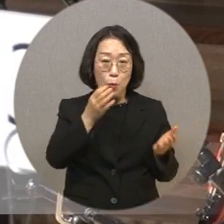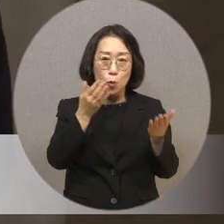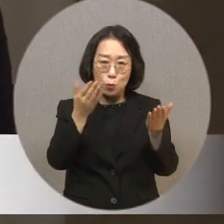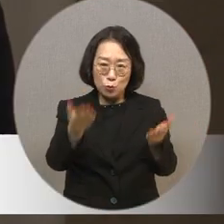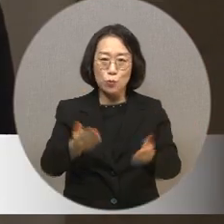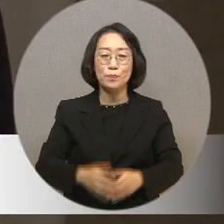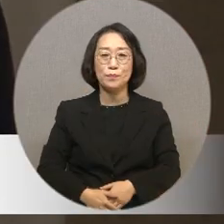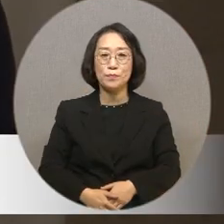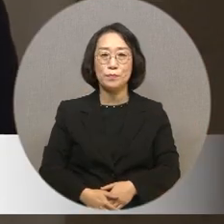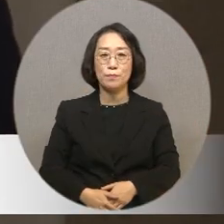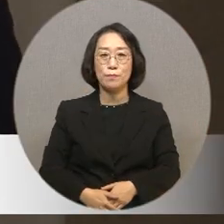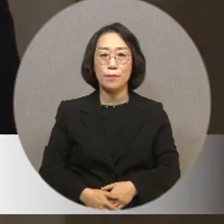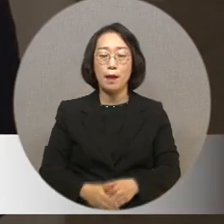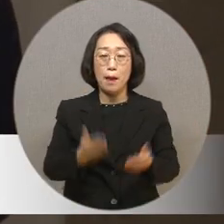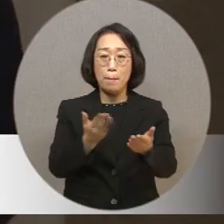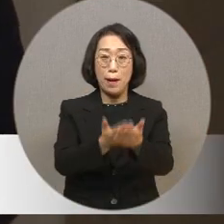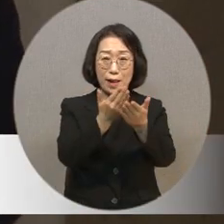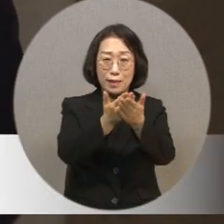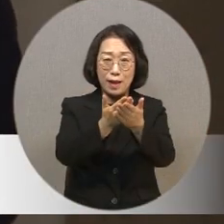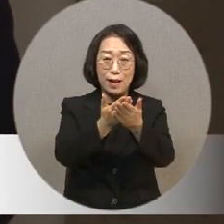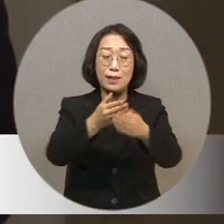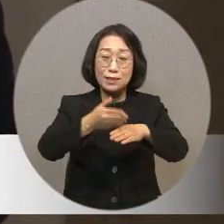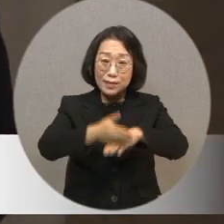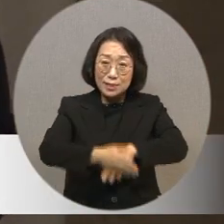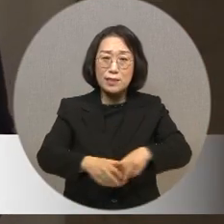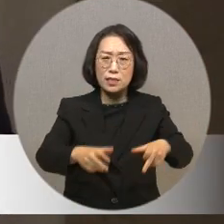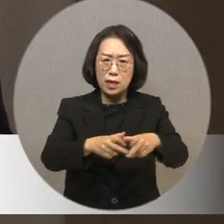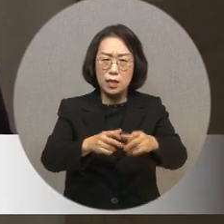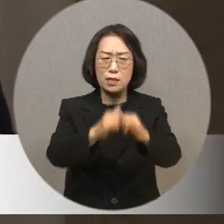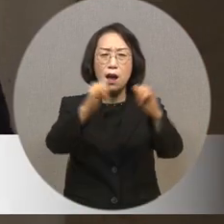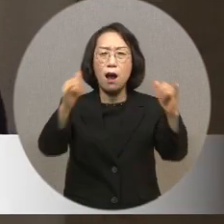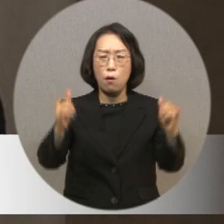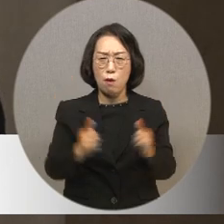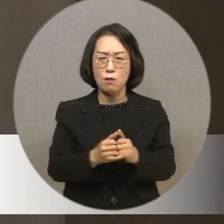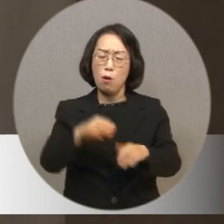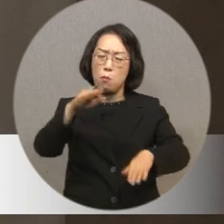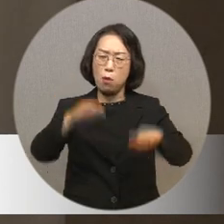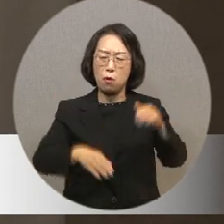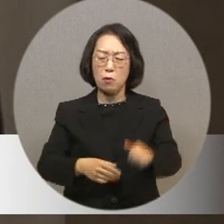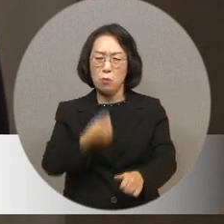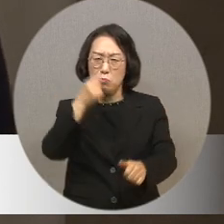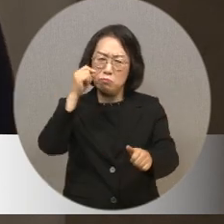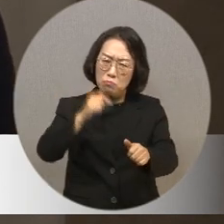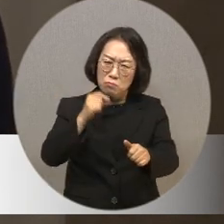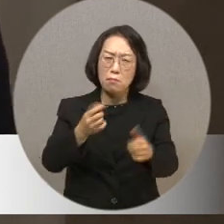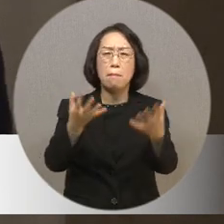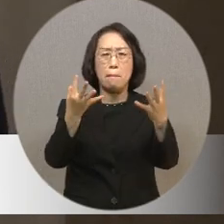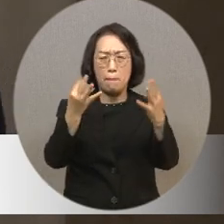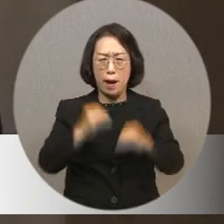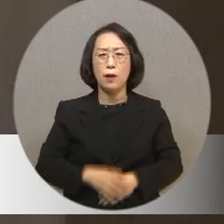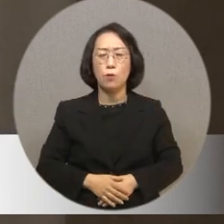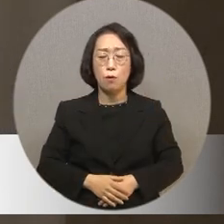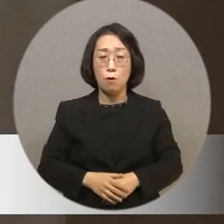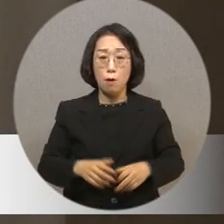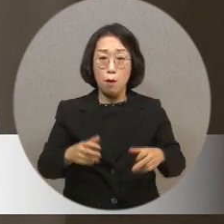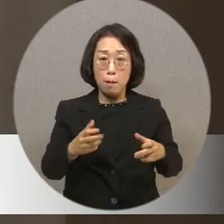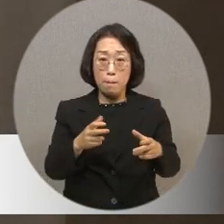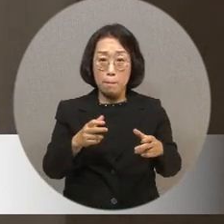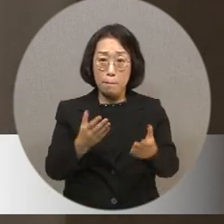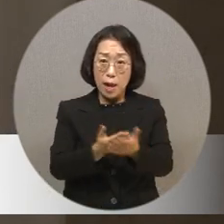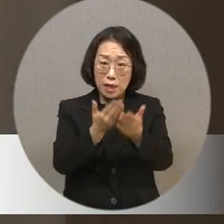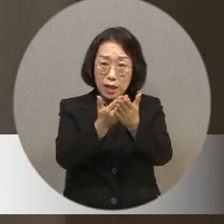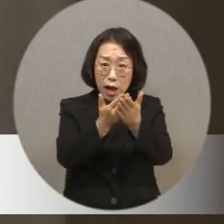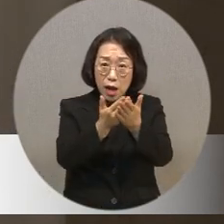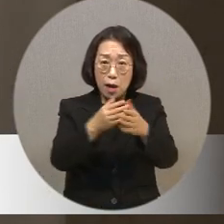진행했습니다. 그동안 발달장애인분들은 사회에서 가장 많은 편견에 시달려 왔었습니다. 발달장애는 발달이